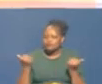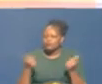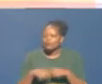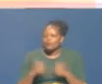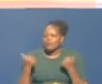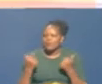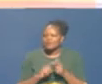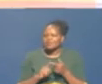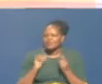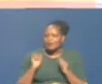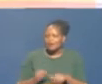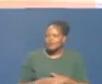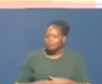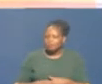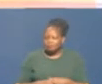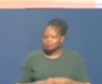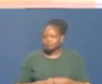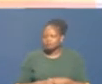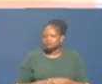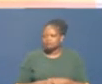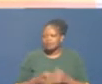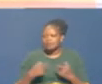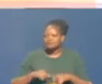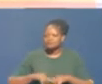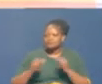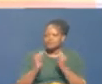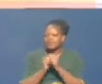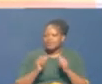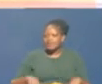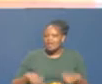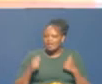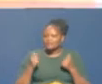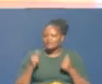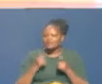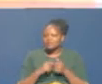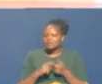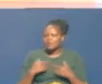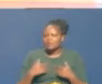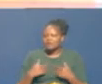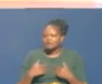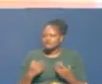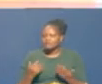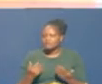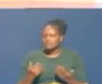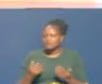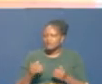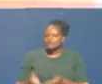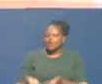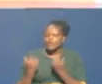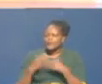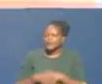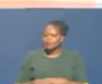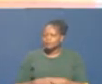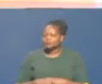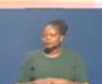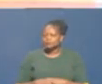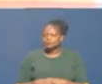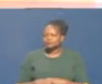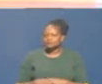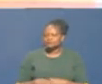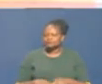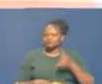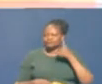tunaweza sasa kumwachilia endelee na maisha yake. Na pia tuna ile refer ile tunaitanga follow up, kumpigia simu